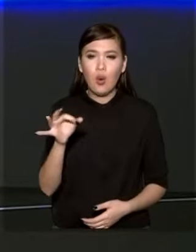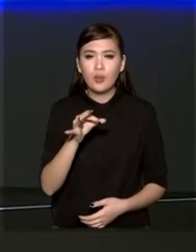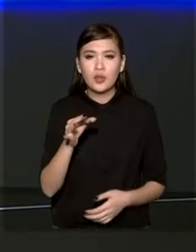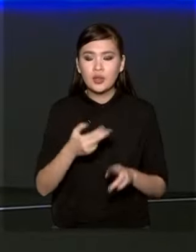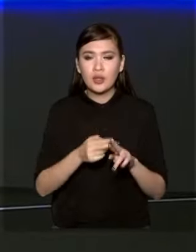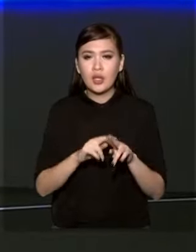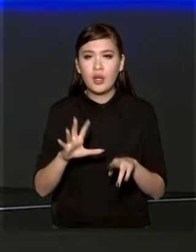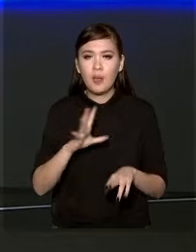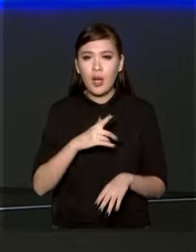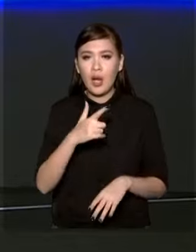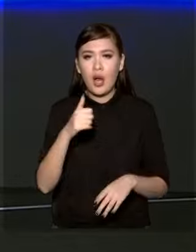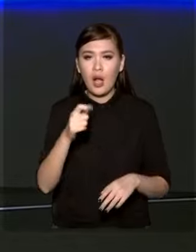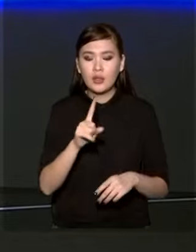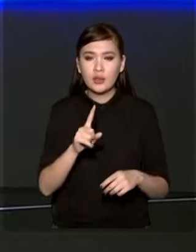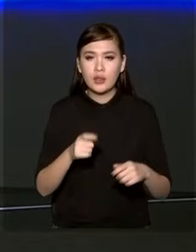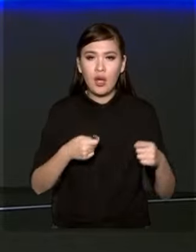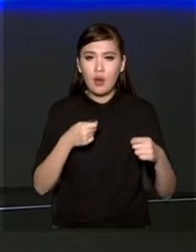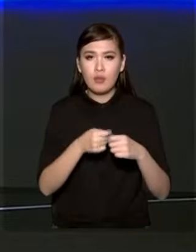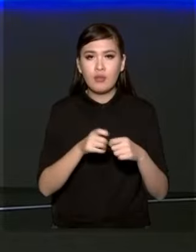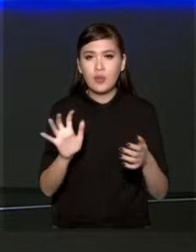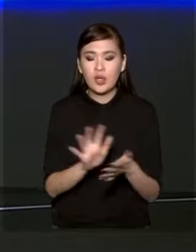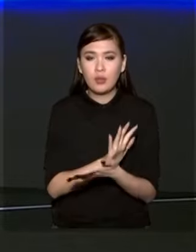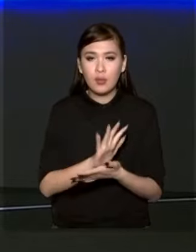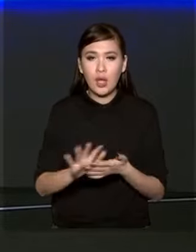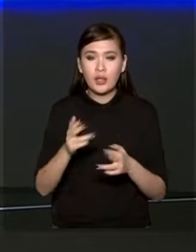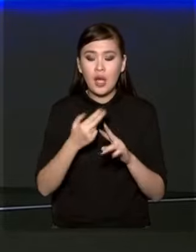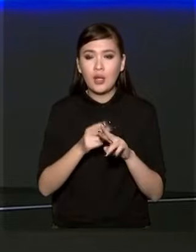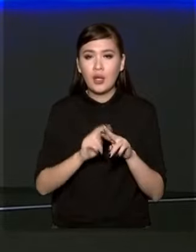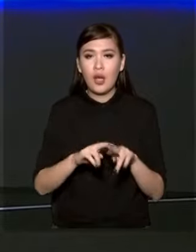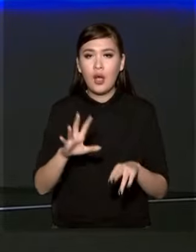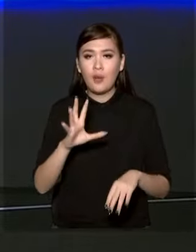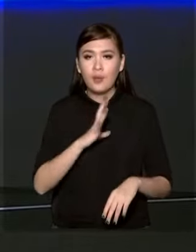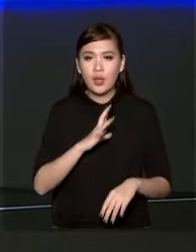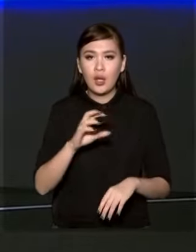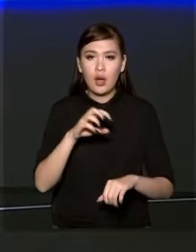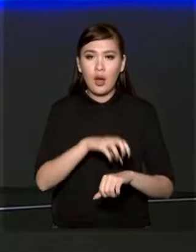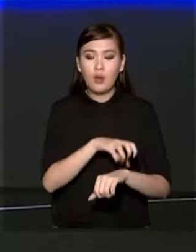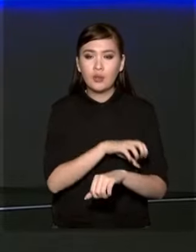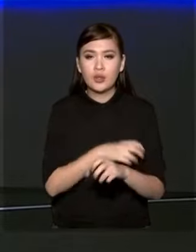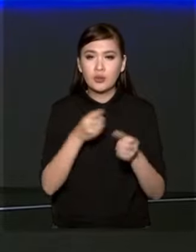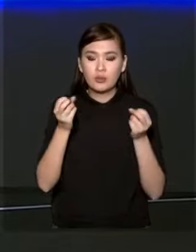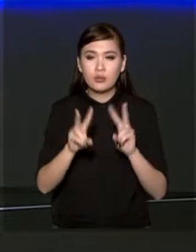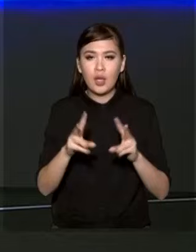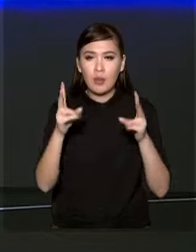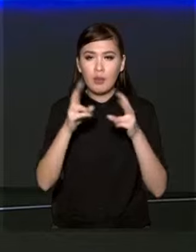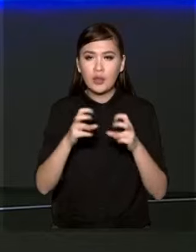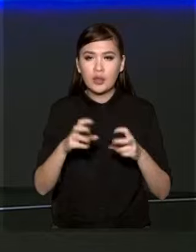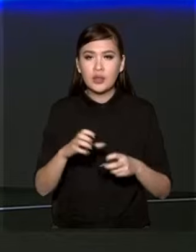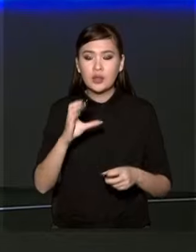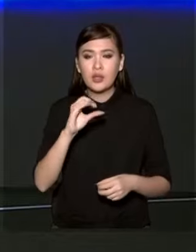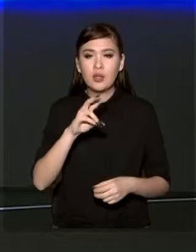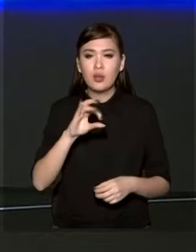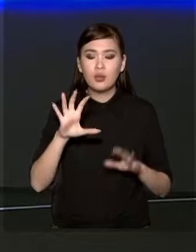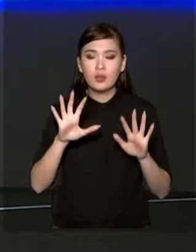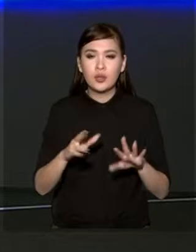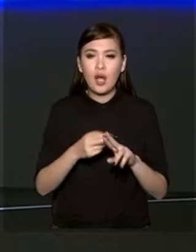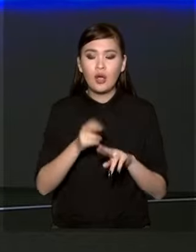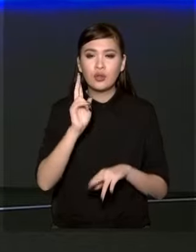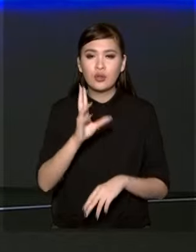сельчан газу подключают бесплатно. Претендентов определяет специальная комиссия, созданная на селе. А вот кто